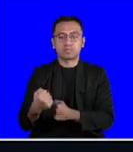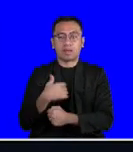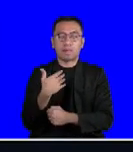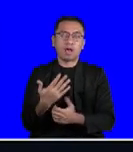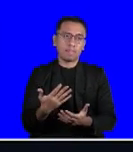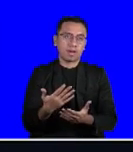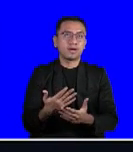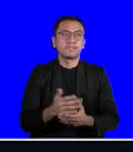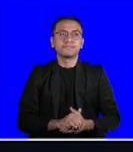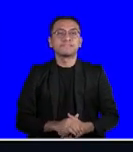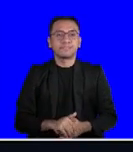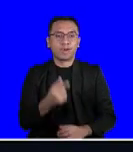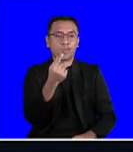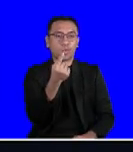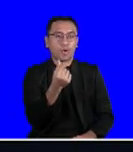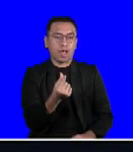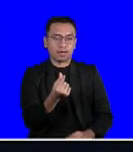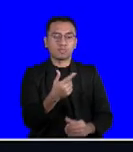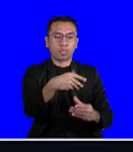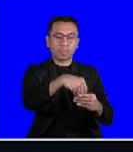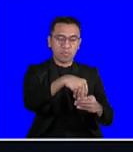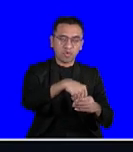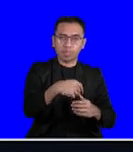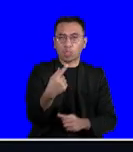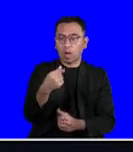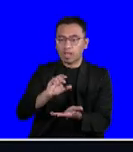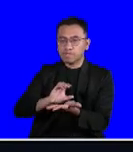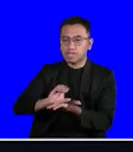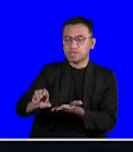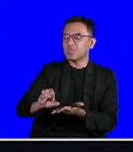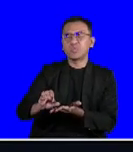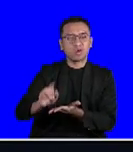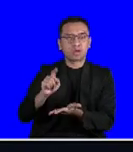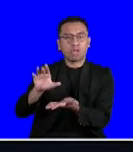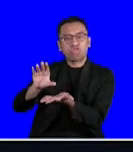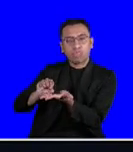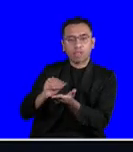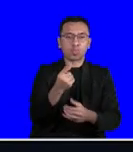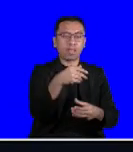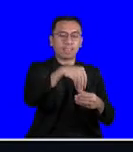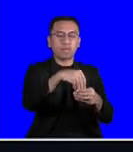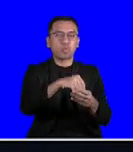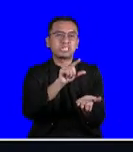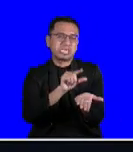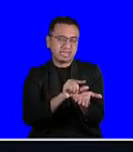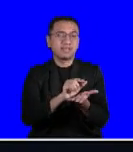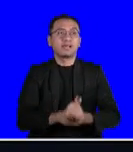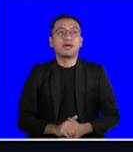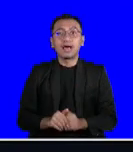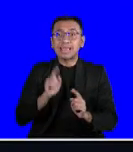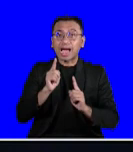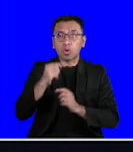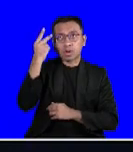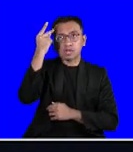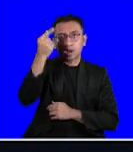terhadap kemampuan Anda untuk menabung dan berinvestasi. Nah, jika resolusi keuangan Anda belum tercapai,